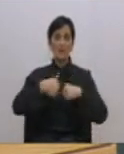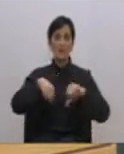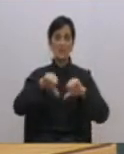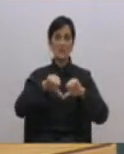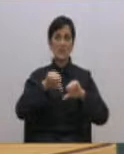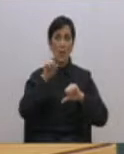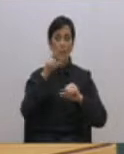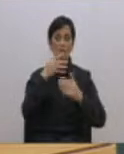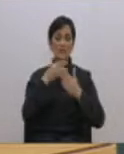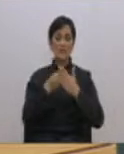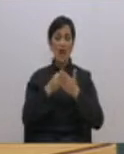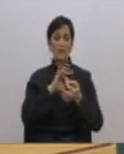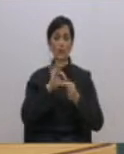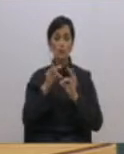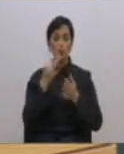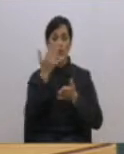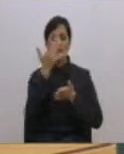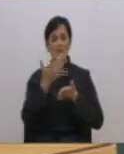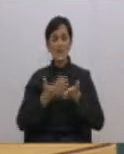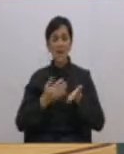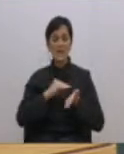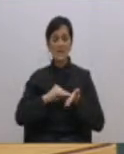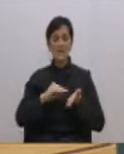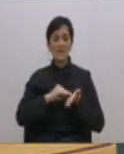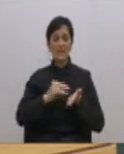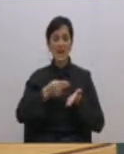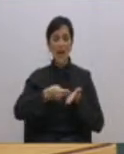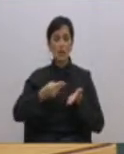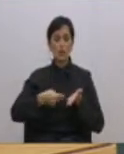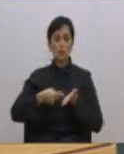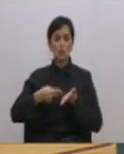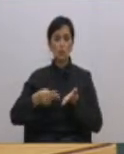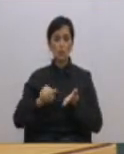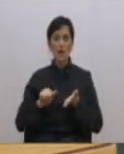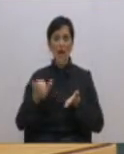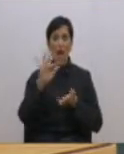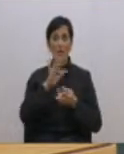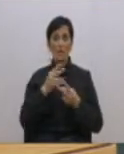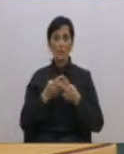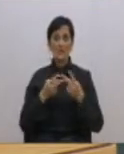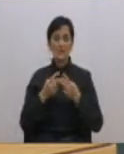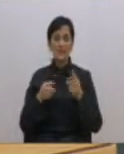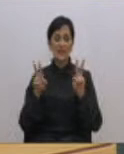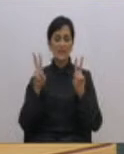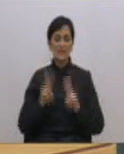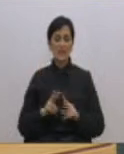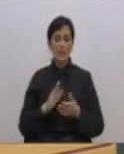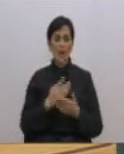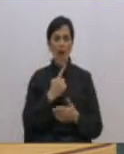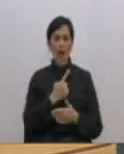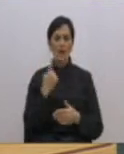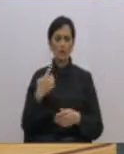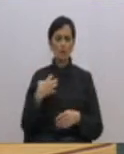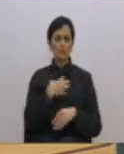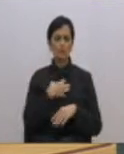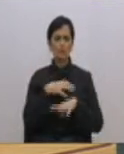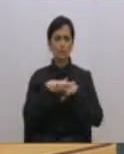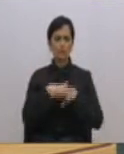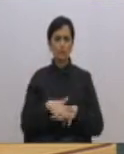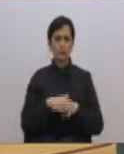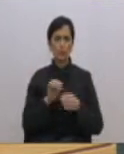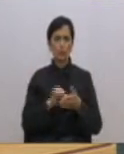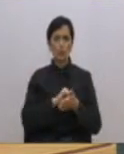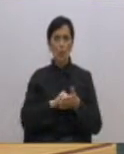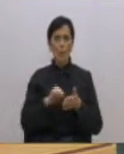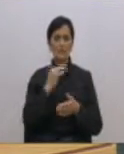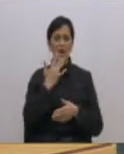კონკრეტულ რეკომენდაციებსა თუ რეზოლუციებში, მათ შორის ევროპის ციხის წესებში, რომელიც არის ერთ-ერთი ფუძემდებლური დოკუმენტი ევროპის